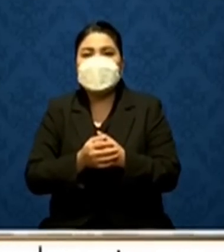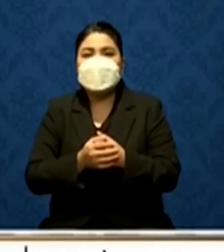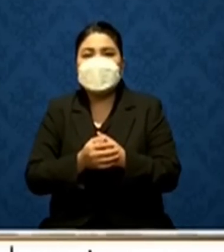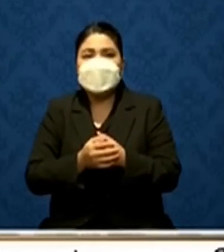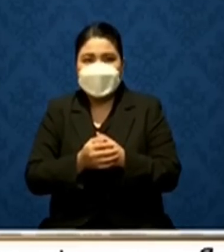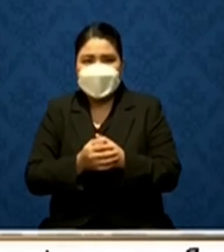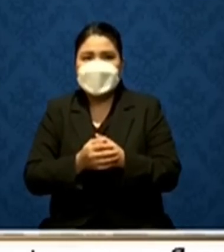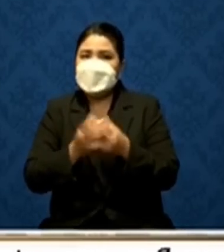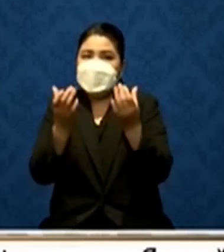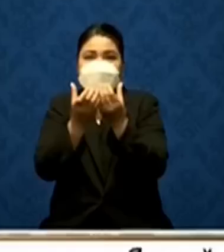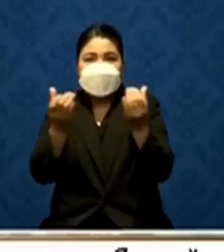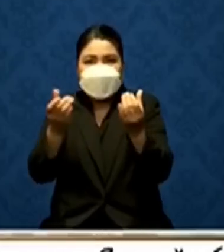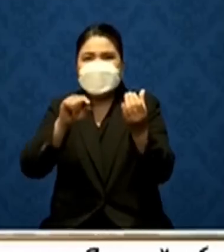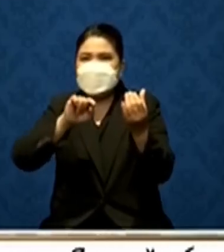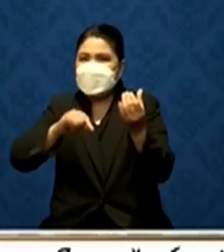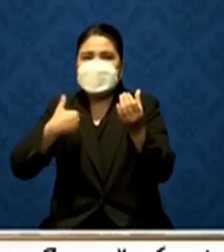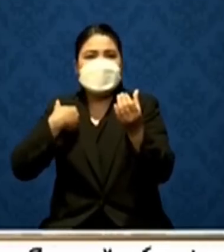ศีลธรรมมันอีก